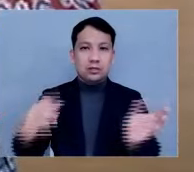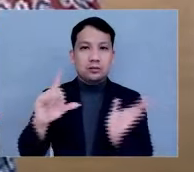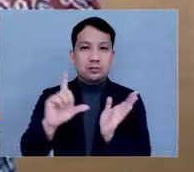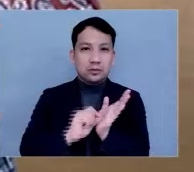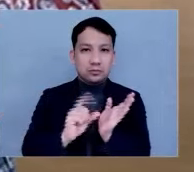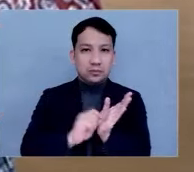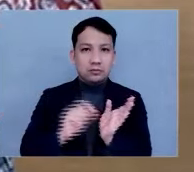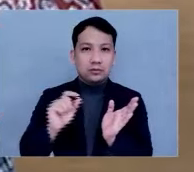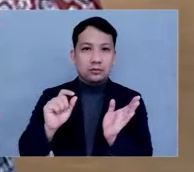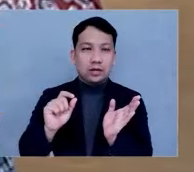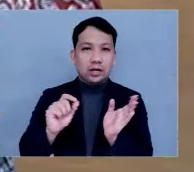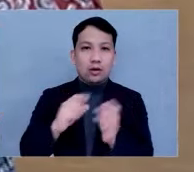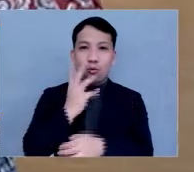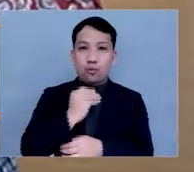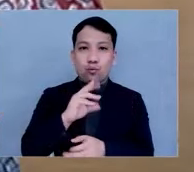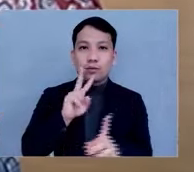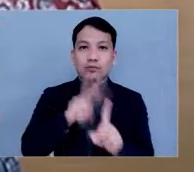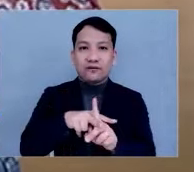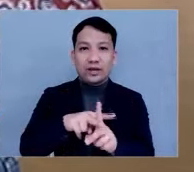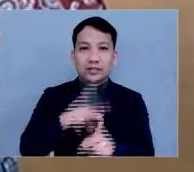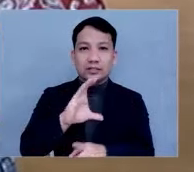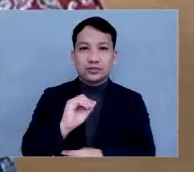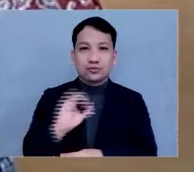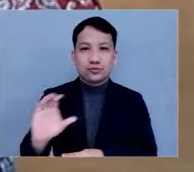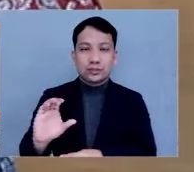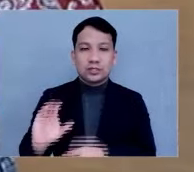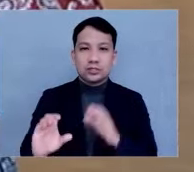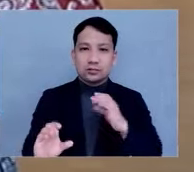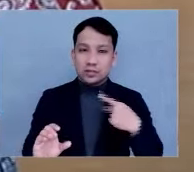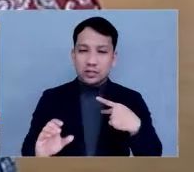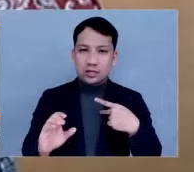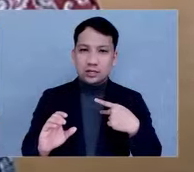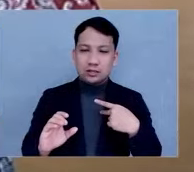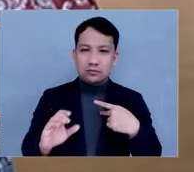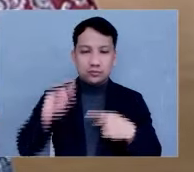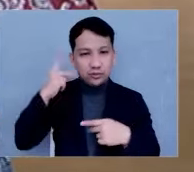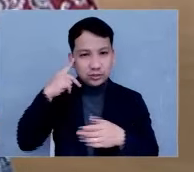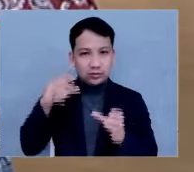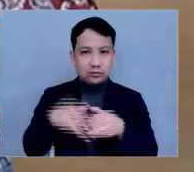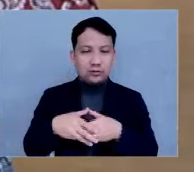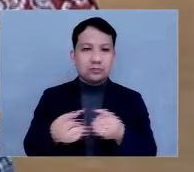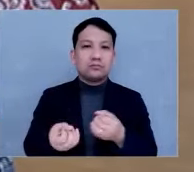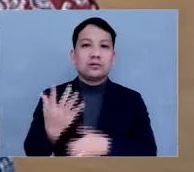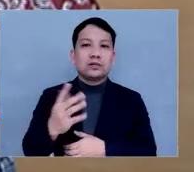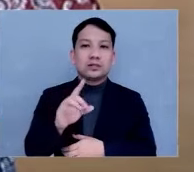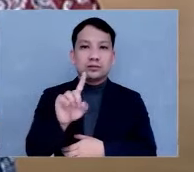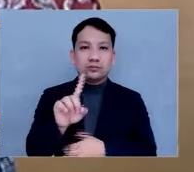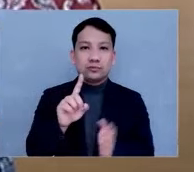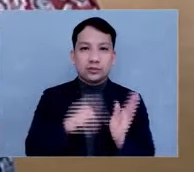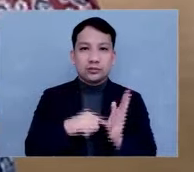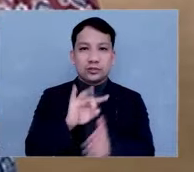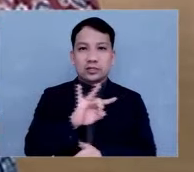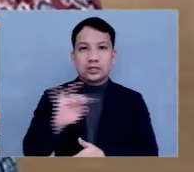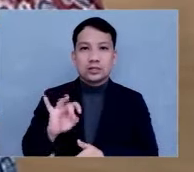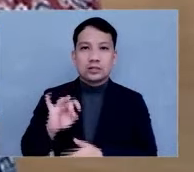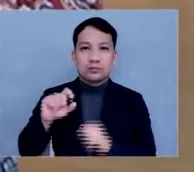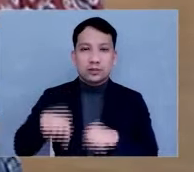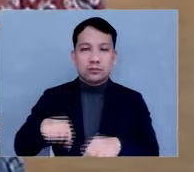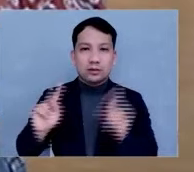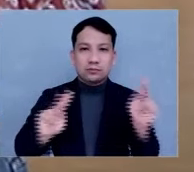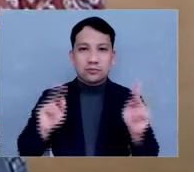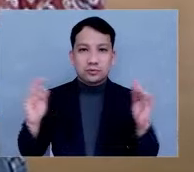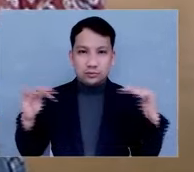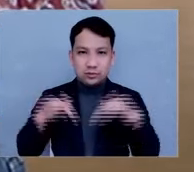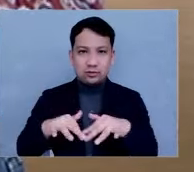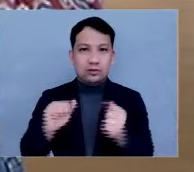candidacy para sa mga tatakbong senador at kinatawan ng party list. Katunayan, kasyang araw dito ang hanggang nasa 1,800 na katao. Pero